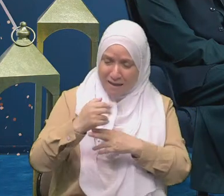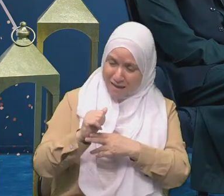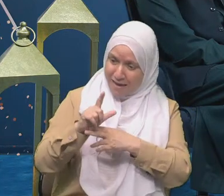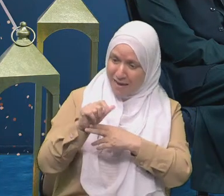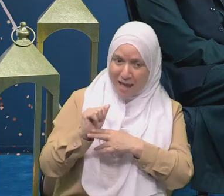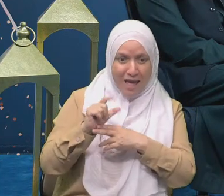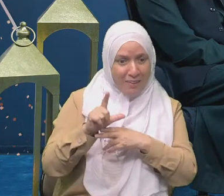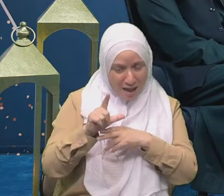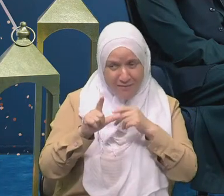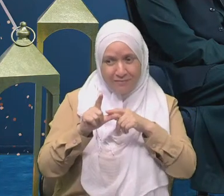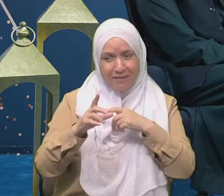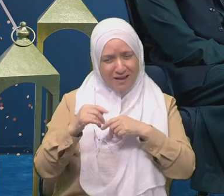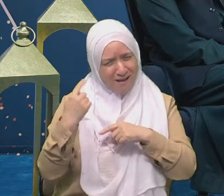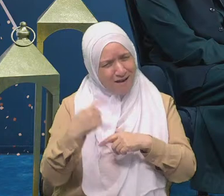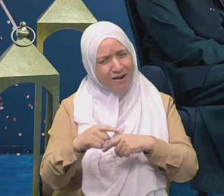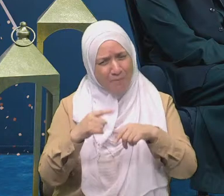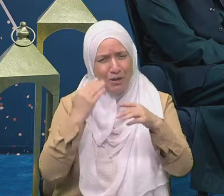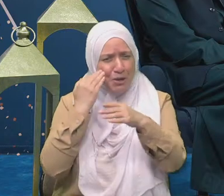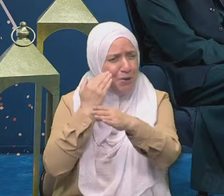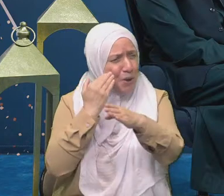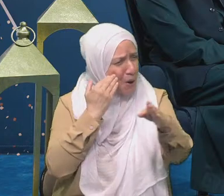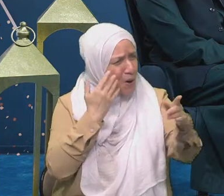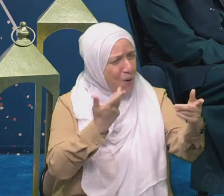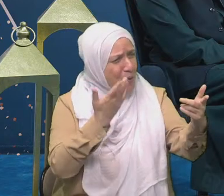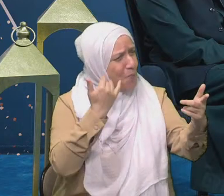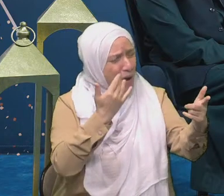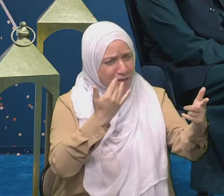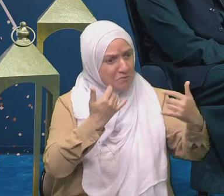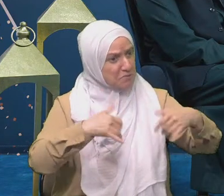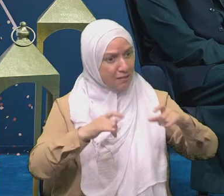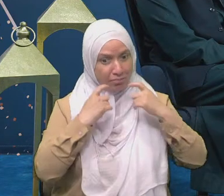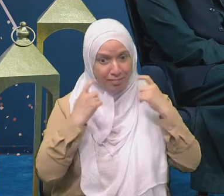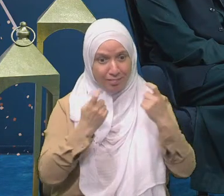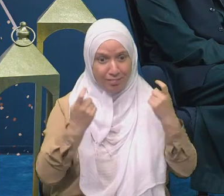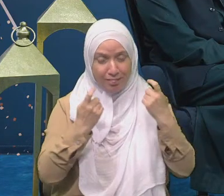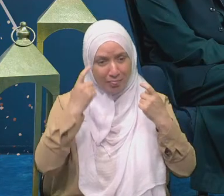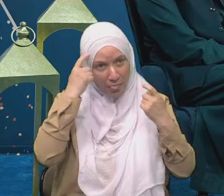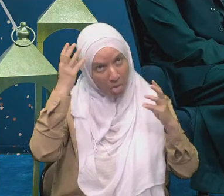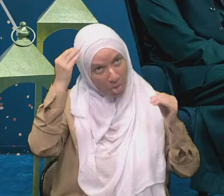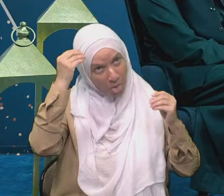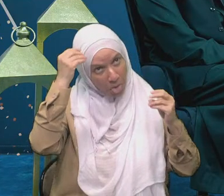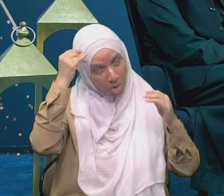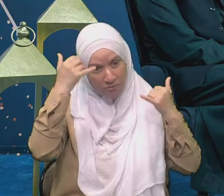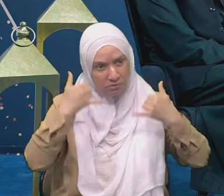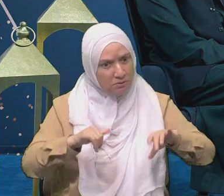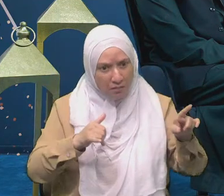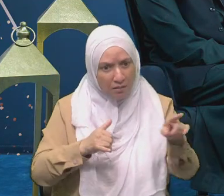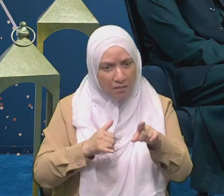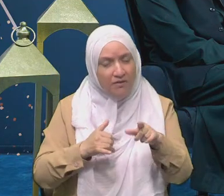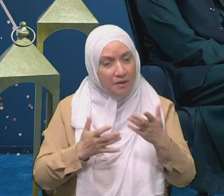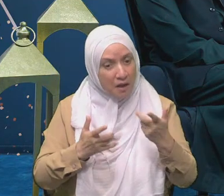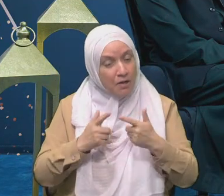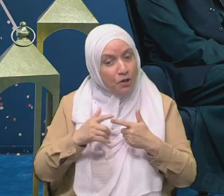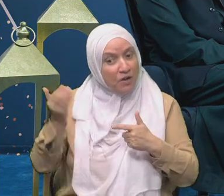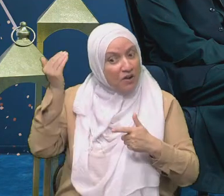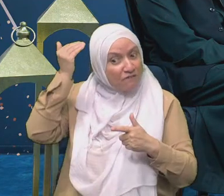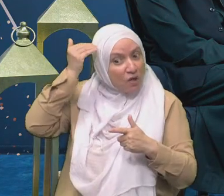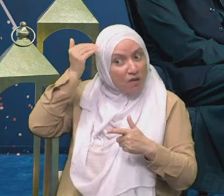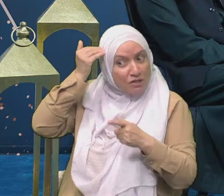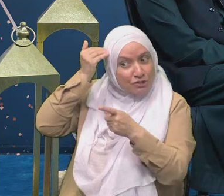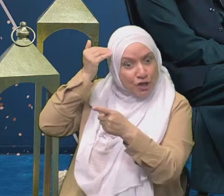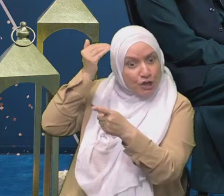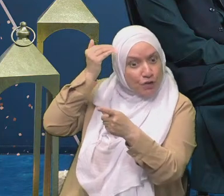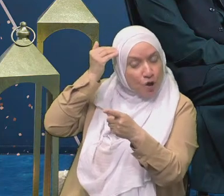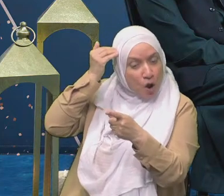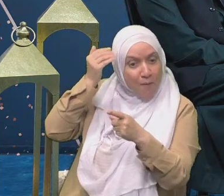One of them, he says, قَالْ قَدْ يَكُونْ ضَعْفُ الْعِلْمِ. You do have the knowledge. You don't have the effect of it. Meaning, you just